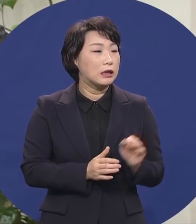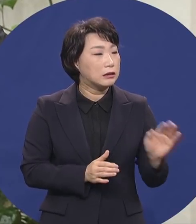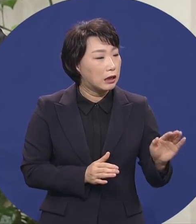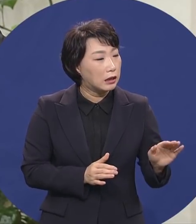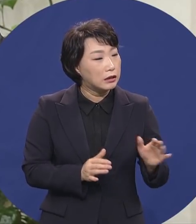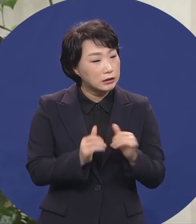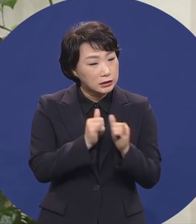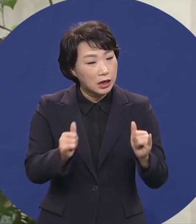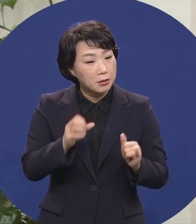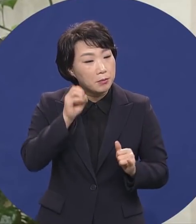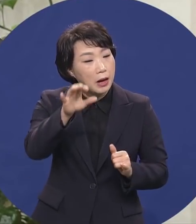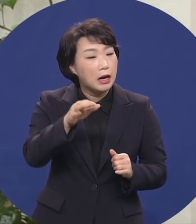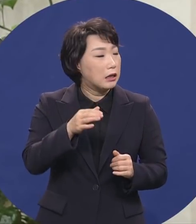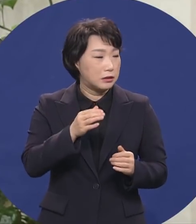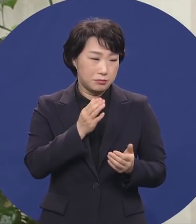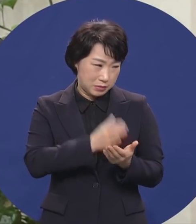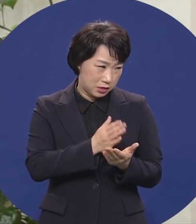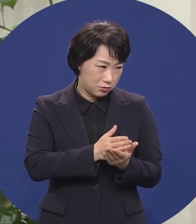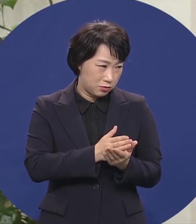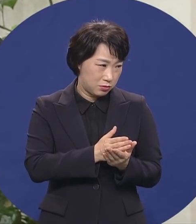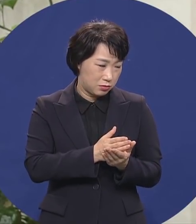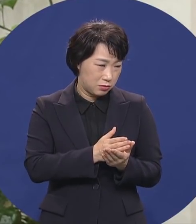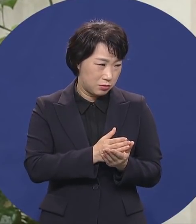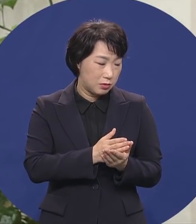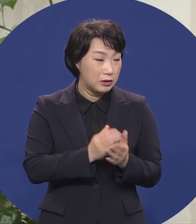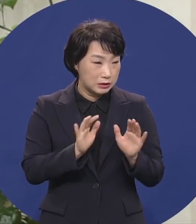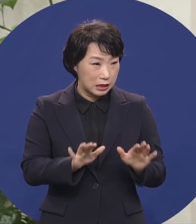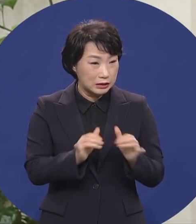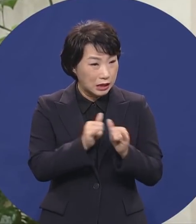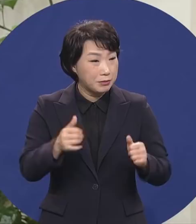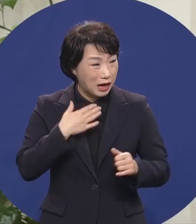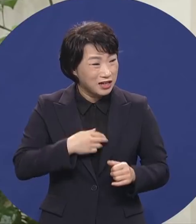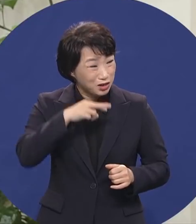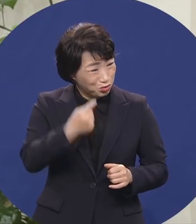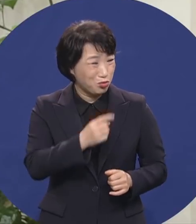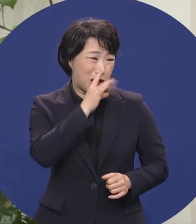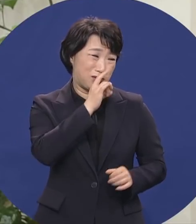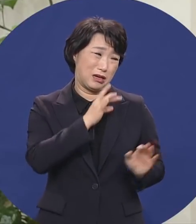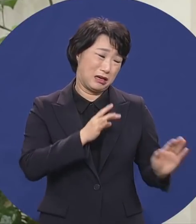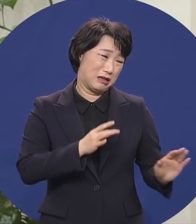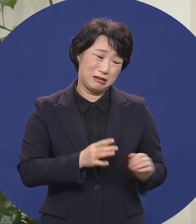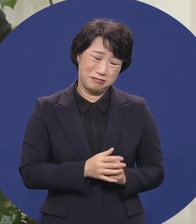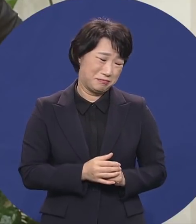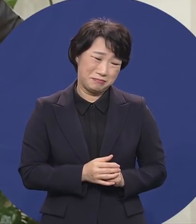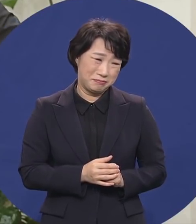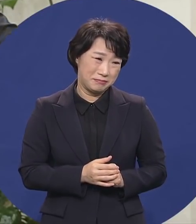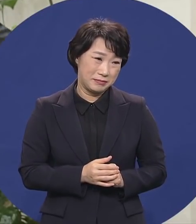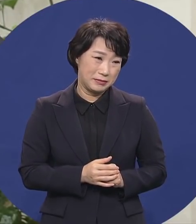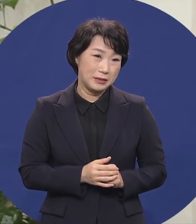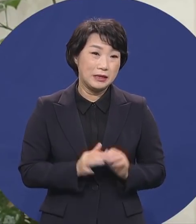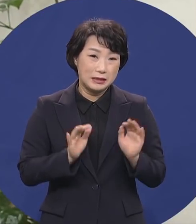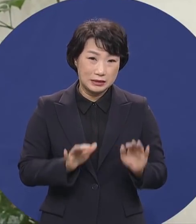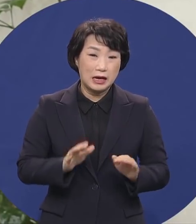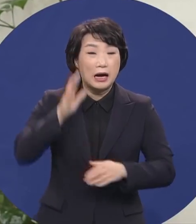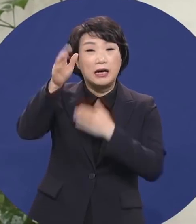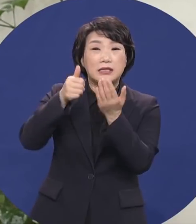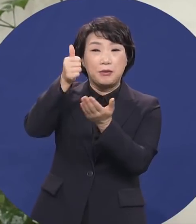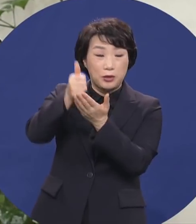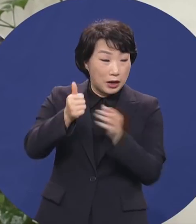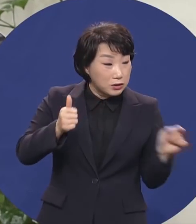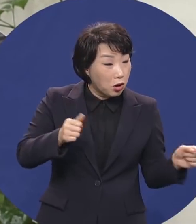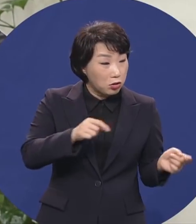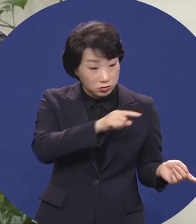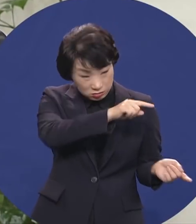그것은 사람들에게 할 얘기도 아니고 사람들이 알아서도 되는 얘기가 아니라 하나님과